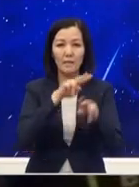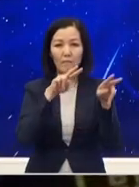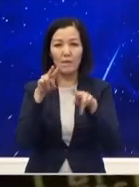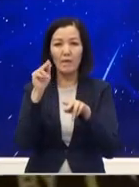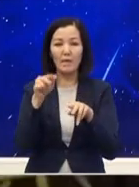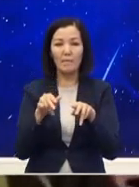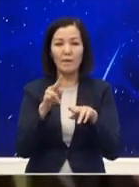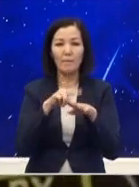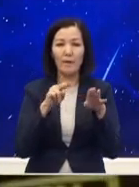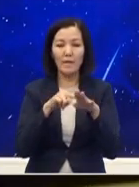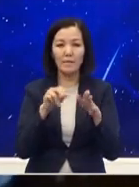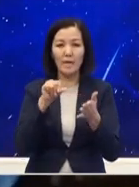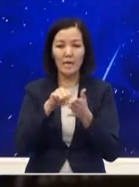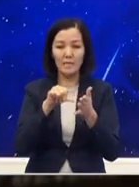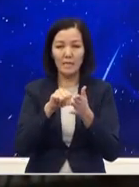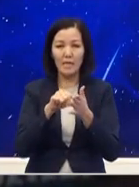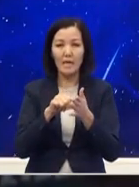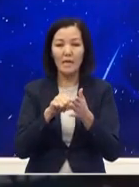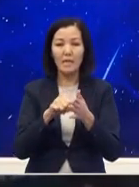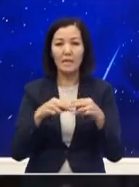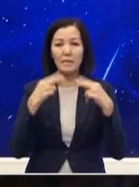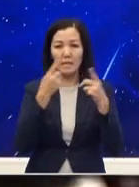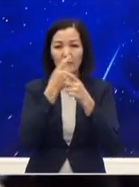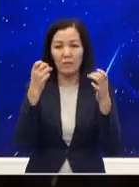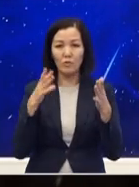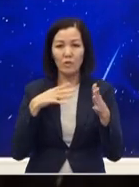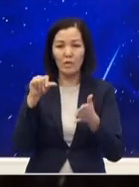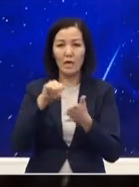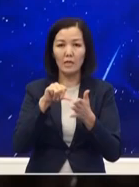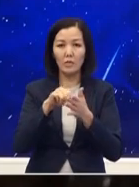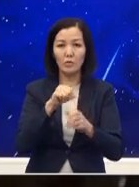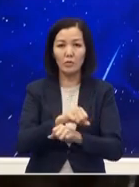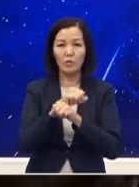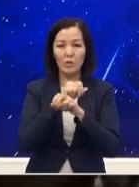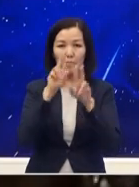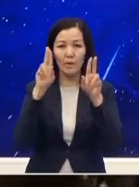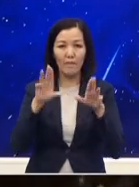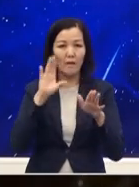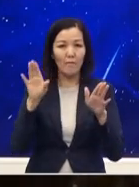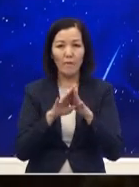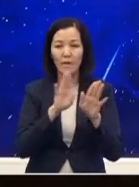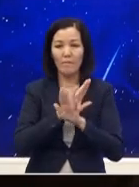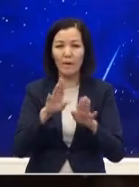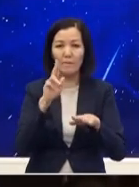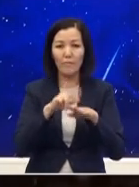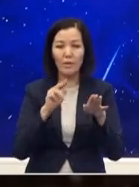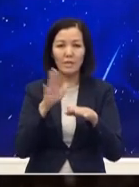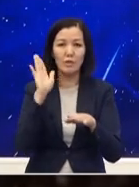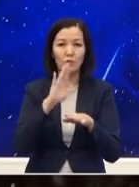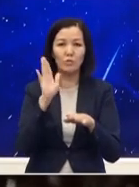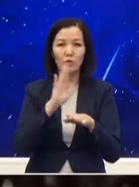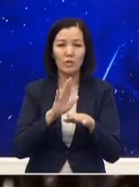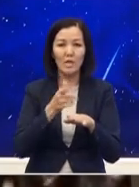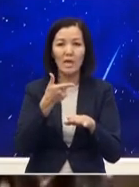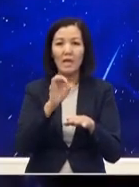мыңға жуық полиция жұмылдырылды. Оларға арнайы ескерту жасалғанмен қатысушылар ережені орындаудан бас тартқан. Тәртіп сақшылары су шашып, көзден